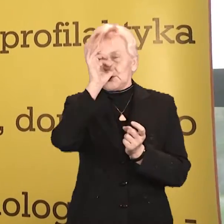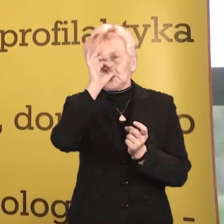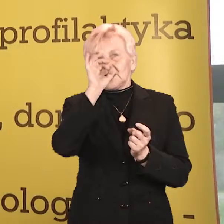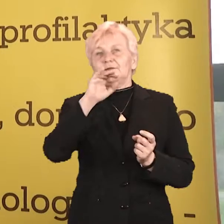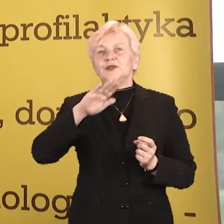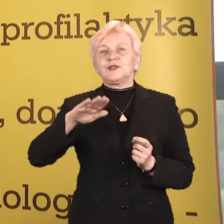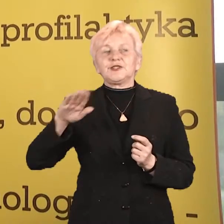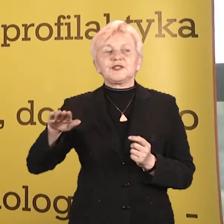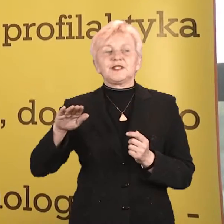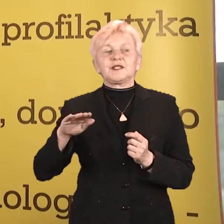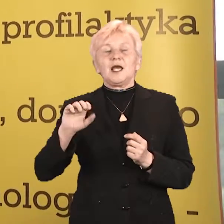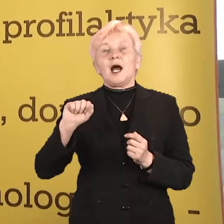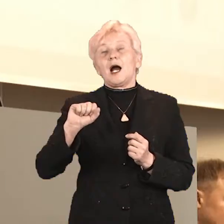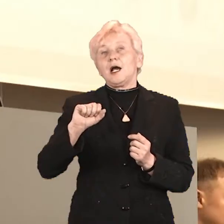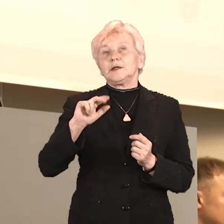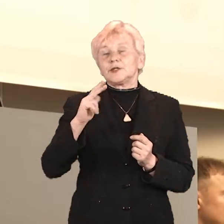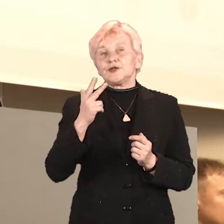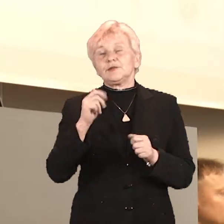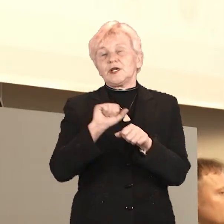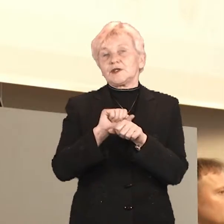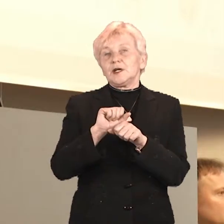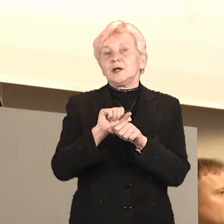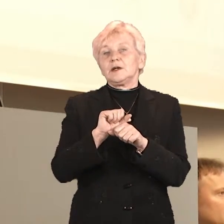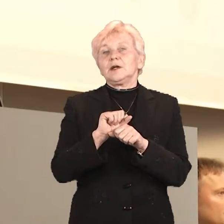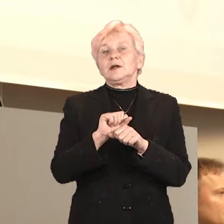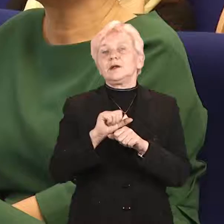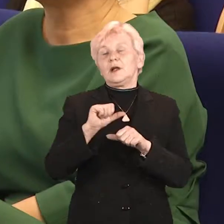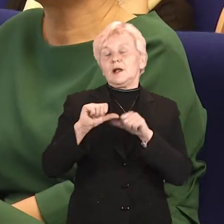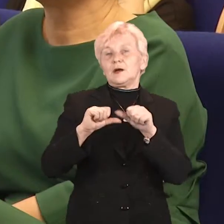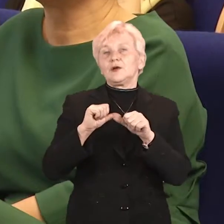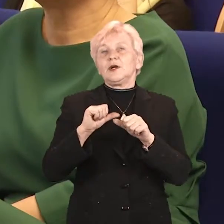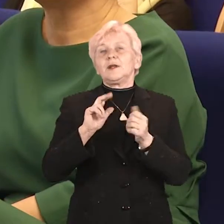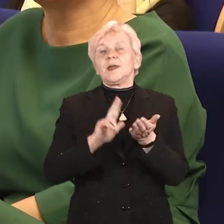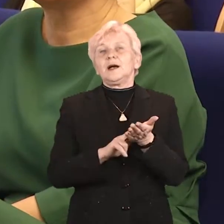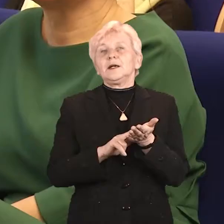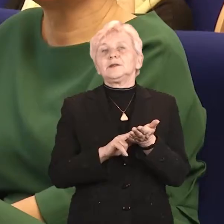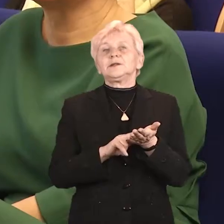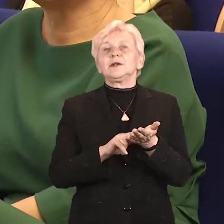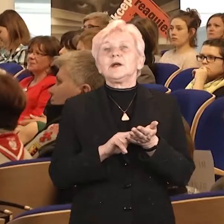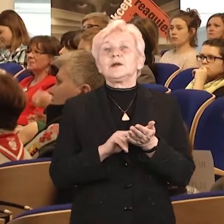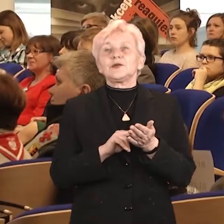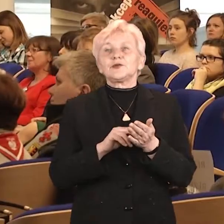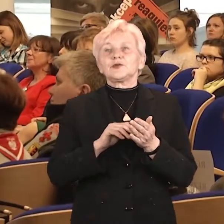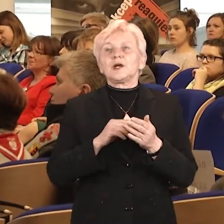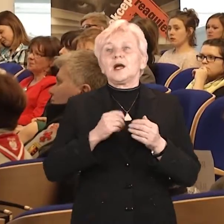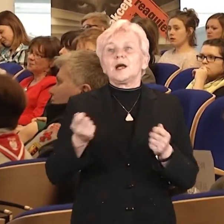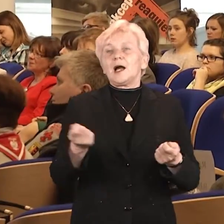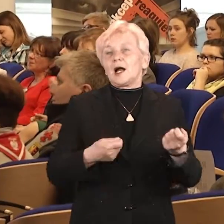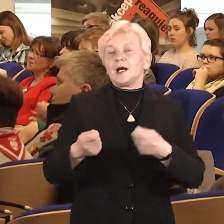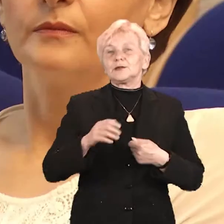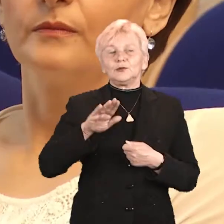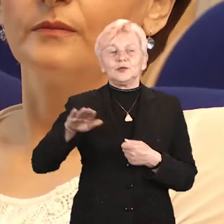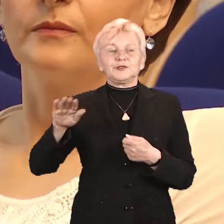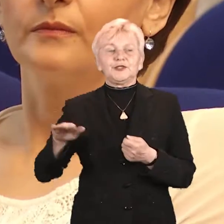handel ludźmi, w tym handel małym dzieckiem. Małe dziecko może nie znać swoich praw, może być zastraszane lub nawet nie zdawać sobie sprawy z tego,